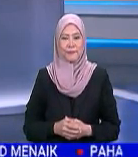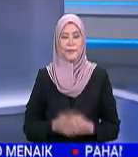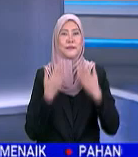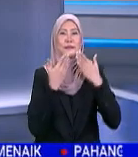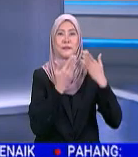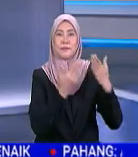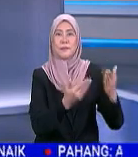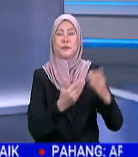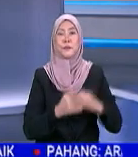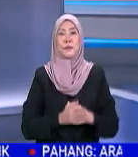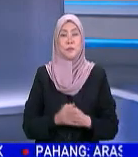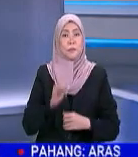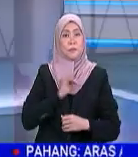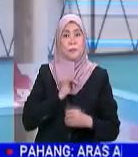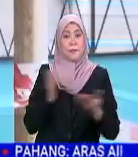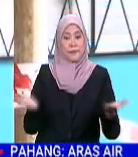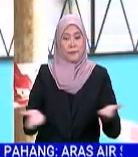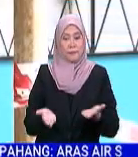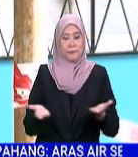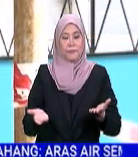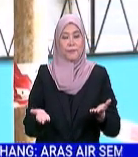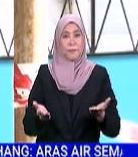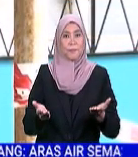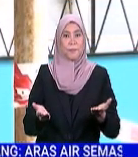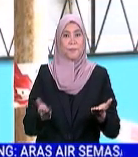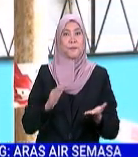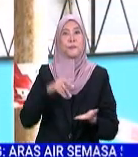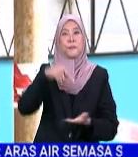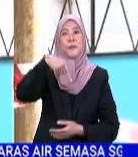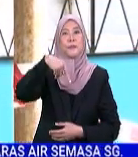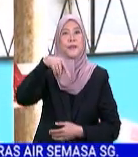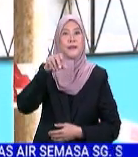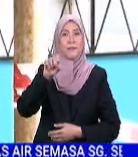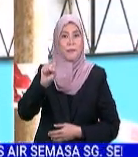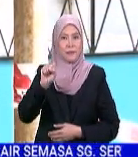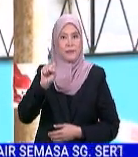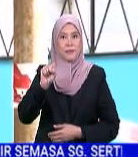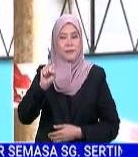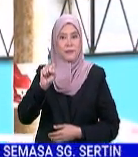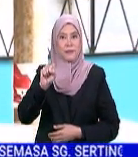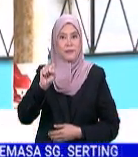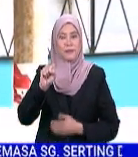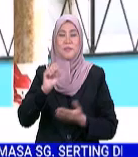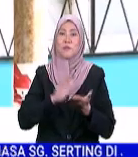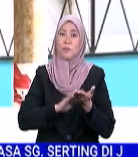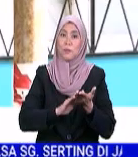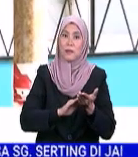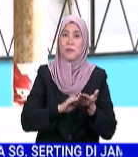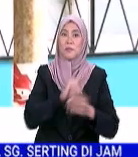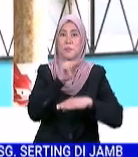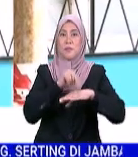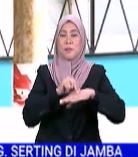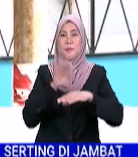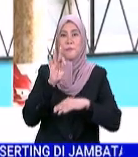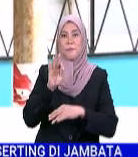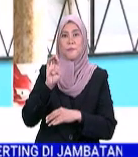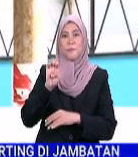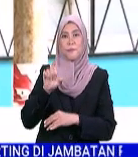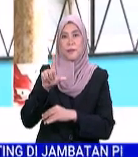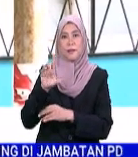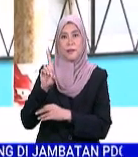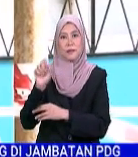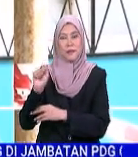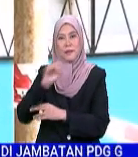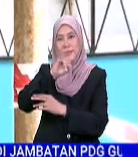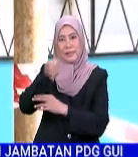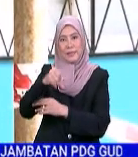Baik, terima kasih. Saya kini berada di Pusat Pemindahan Sementara PPS Sekolah Kebangsaan Felda Palung 1